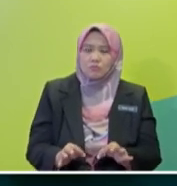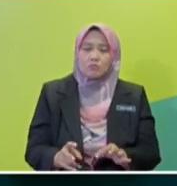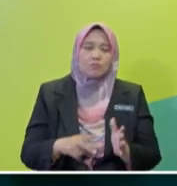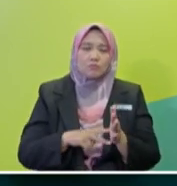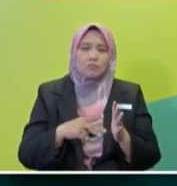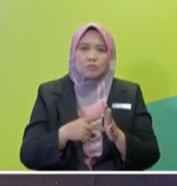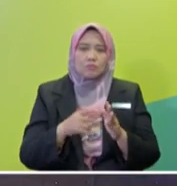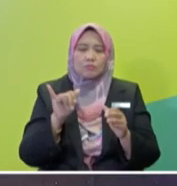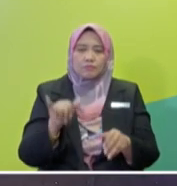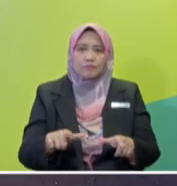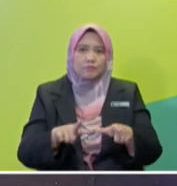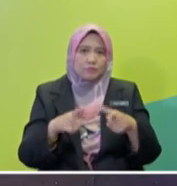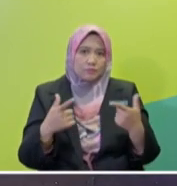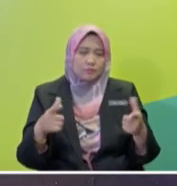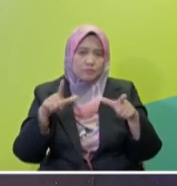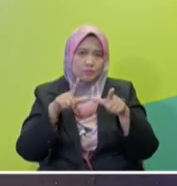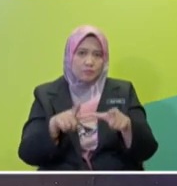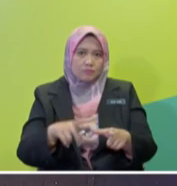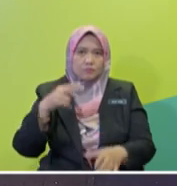betul oke